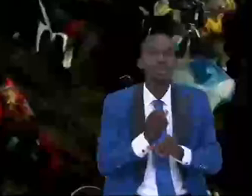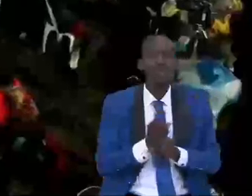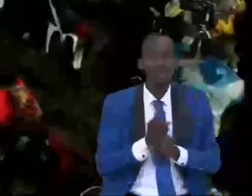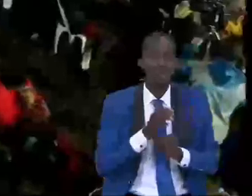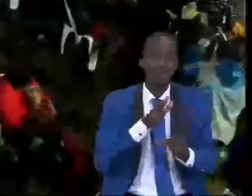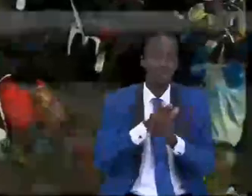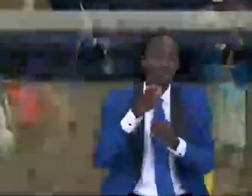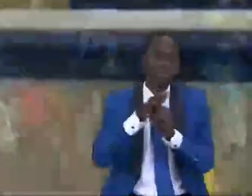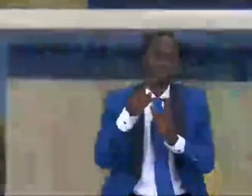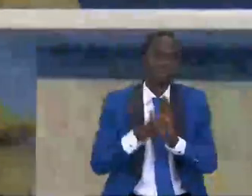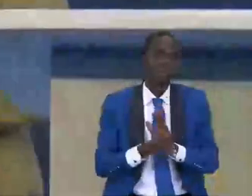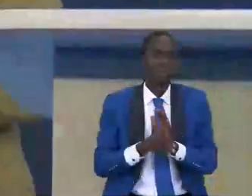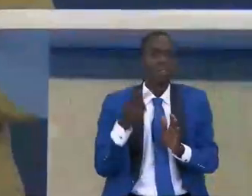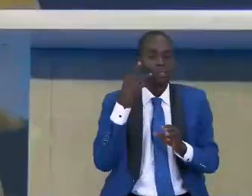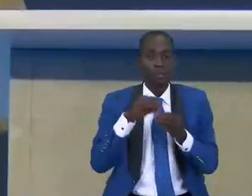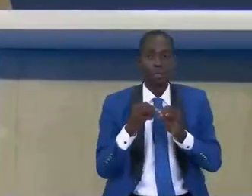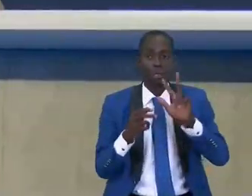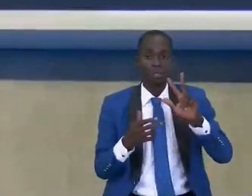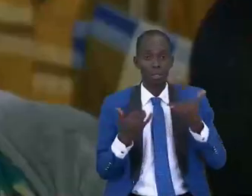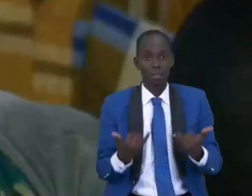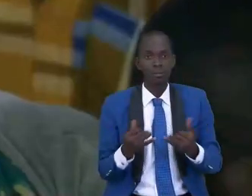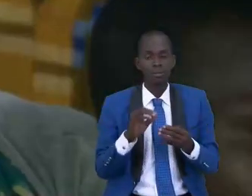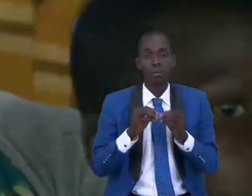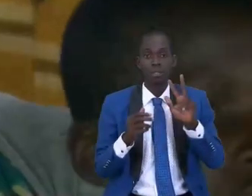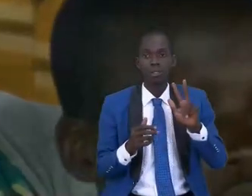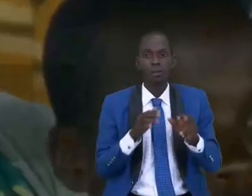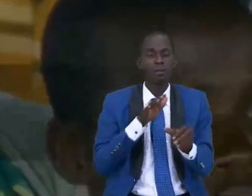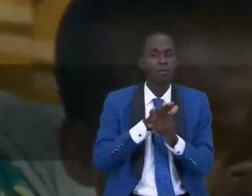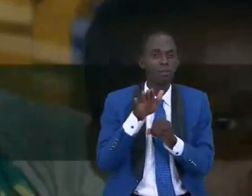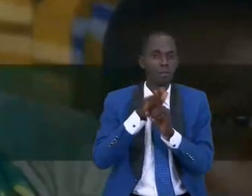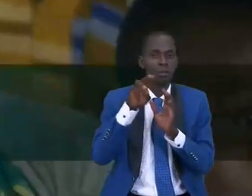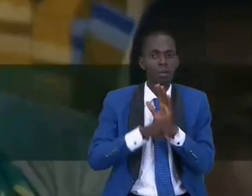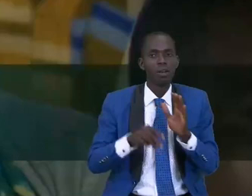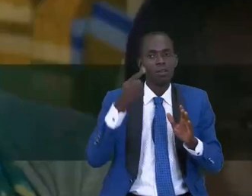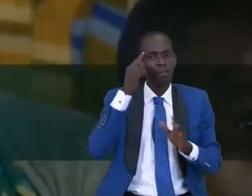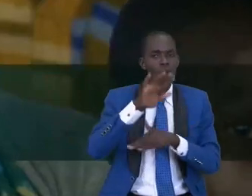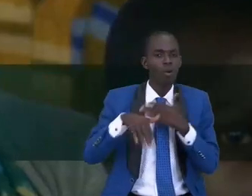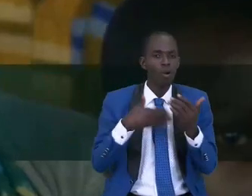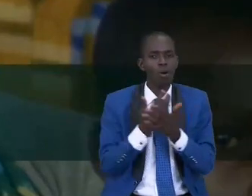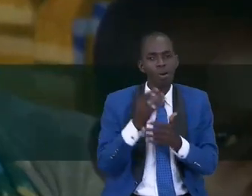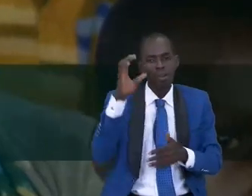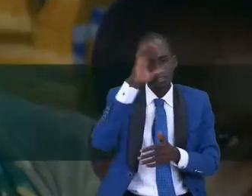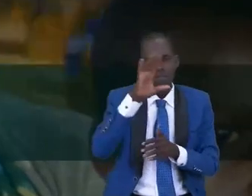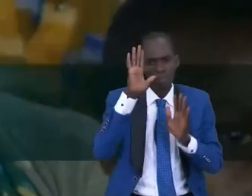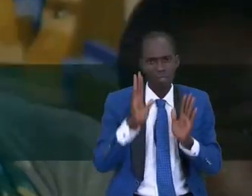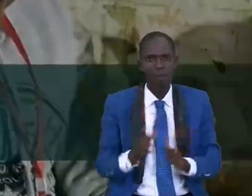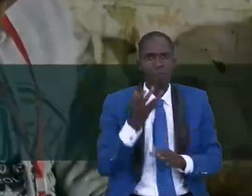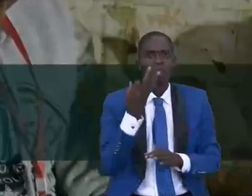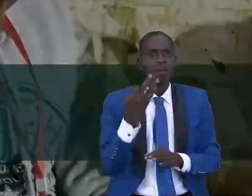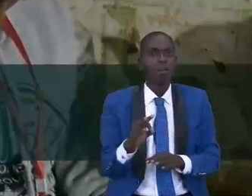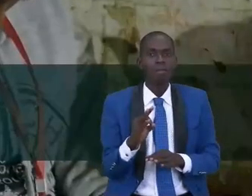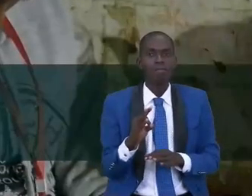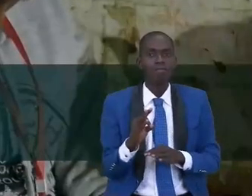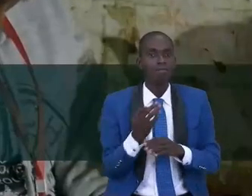reçois l'accomplissement ou la satisfaction. Allons, troisième point, l'accomplissement pour tous ceux qui